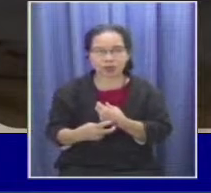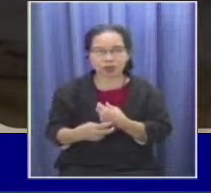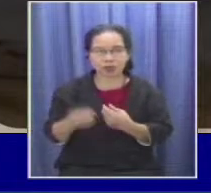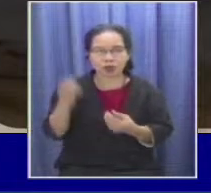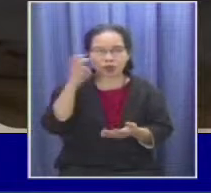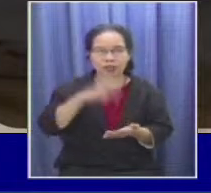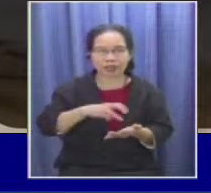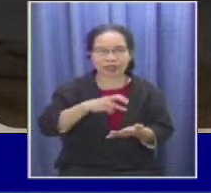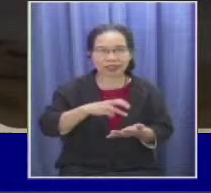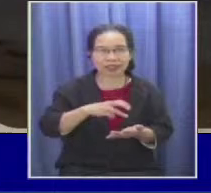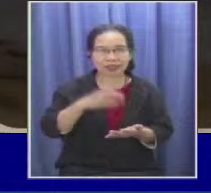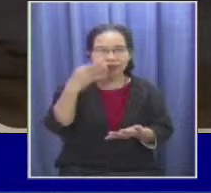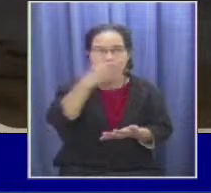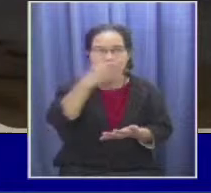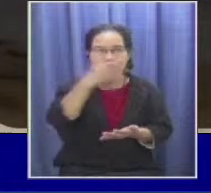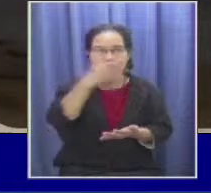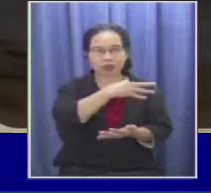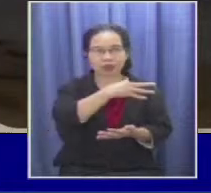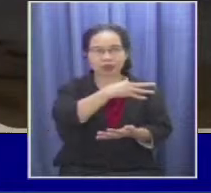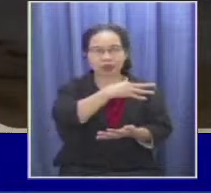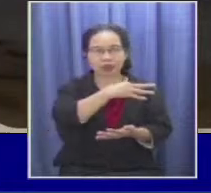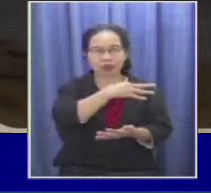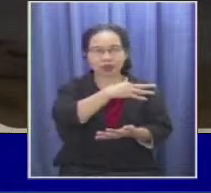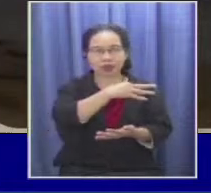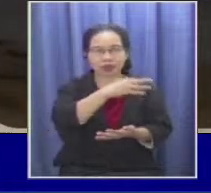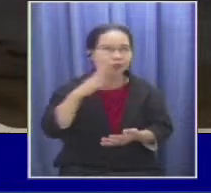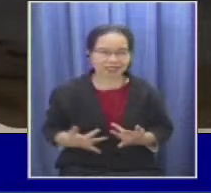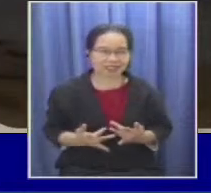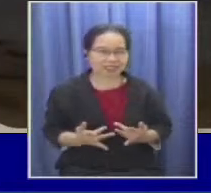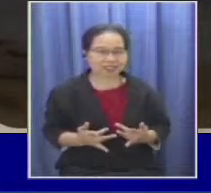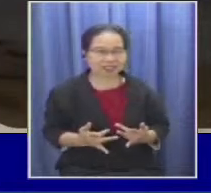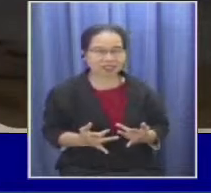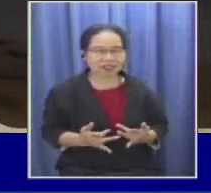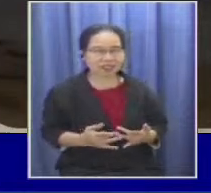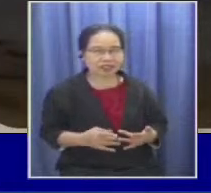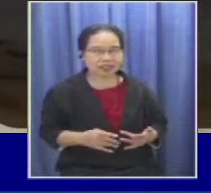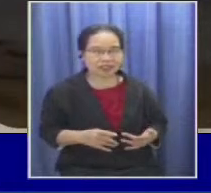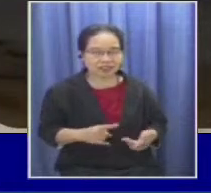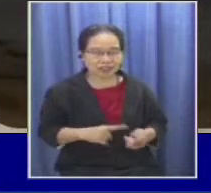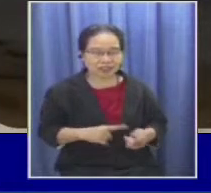abususɛm ne adansikuru mu firi